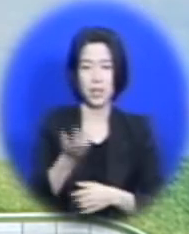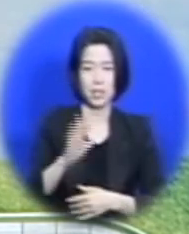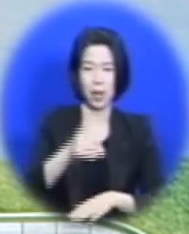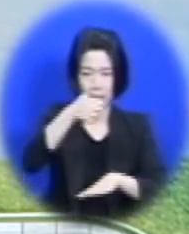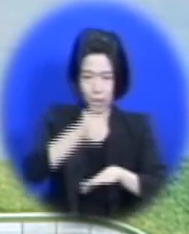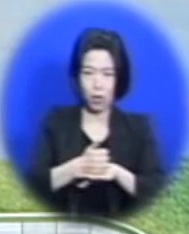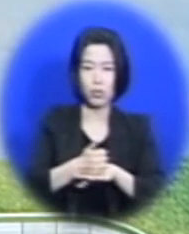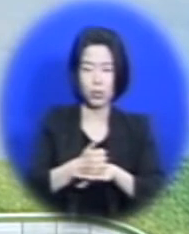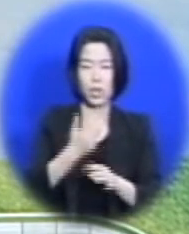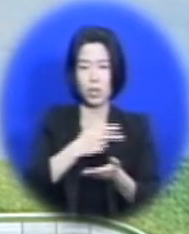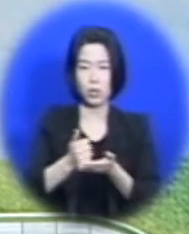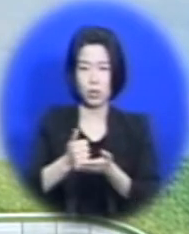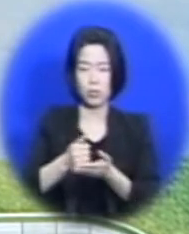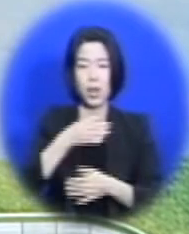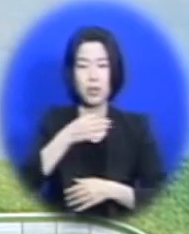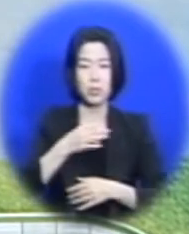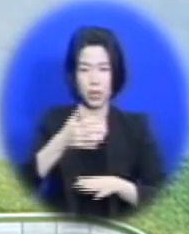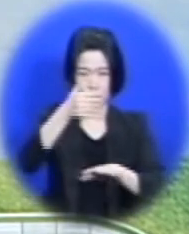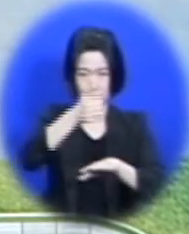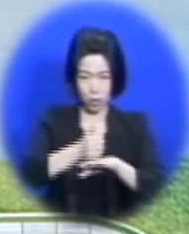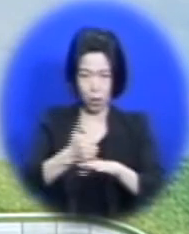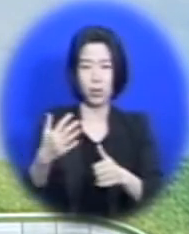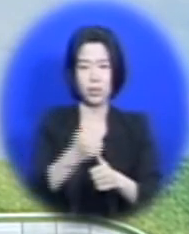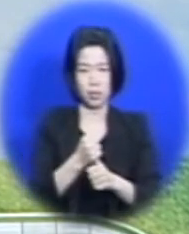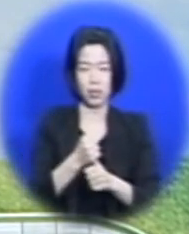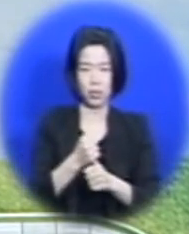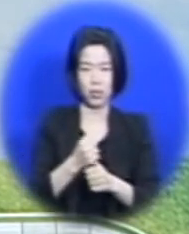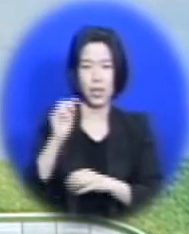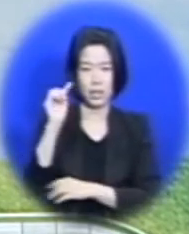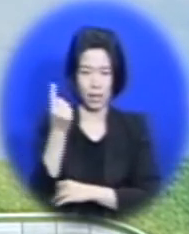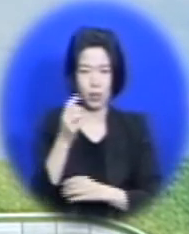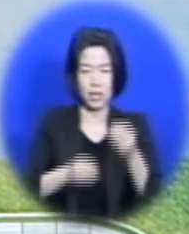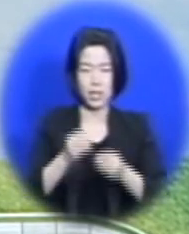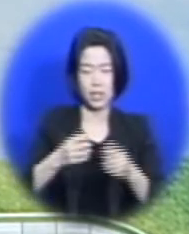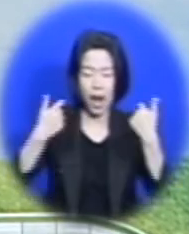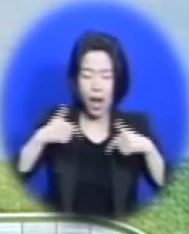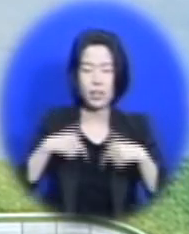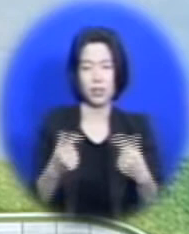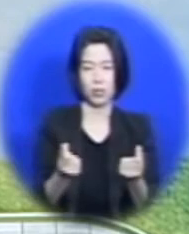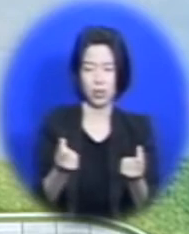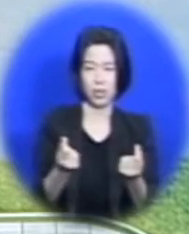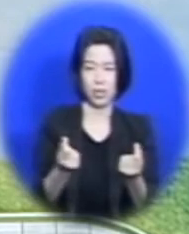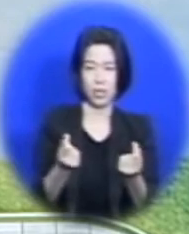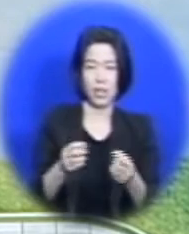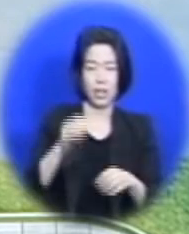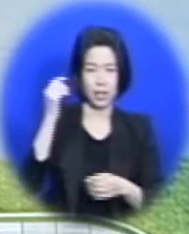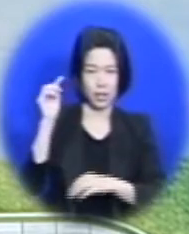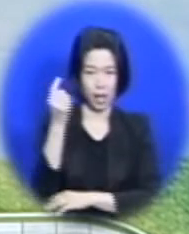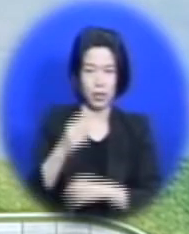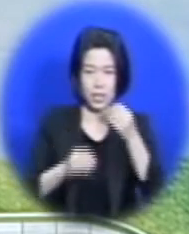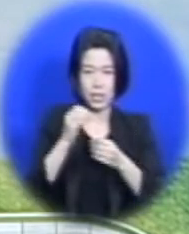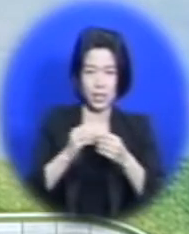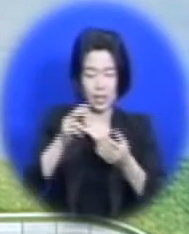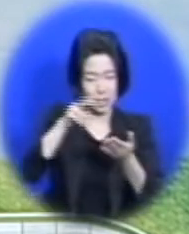결국은 주님의 음성을 결론 삼는 다윗의 시는 항상 그렇습니다. 다윗의 시를 읽어보면